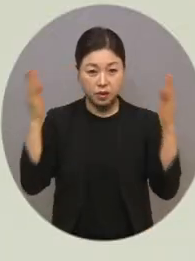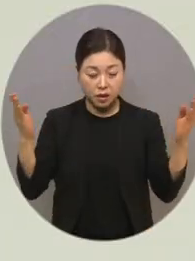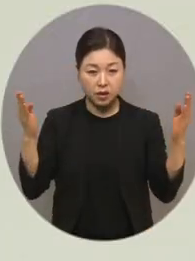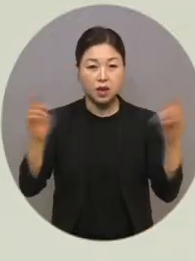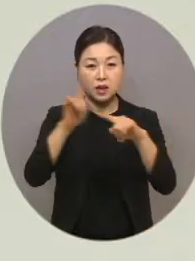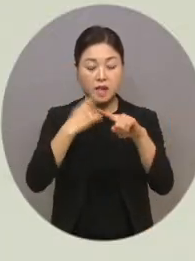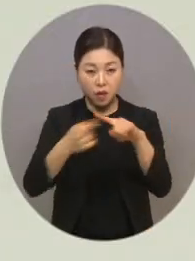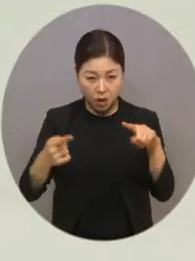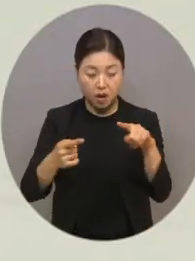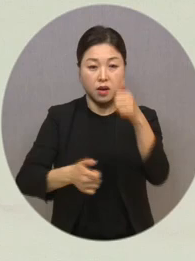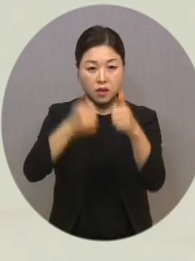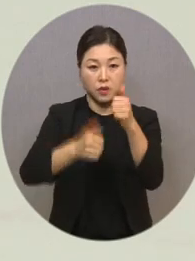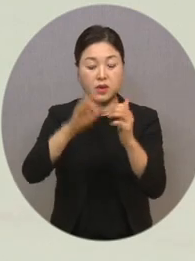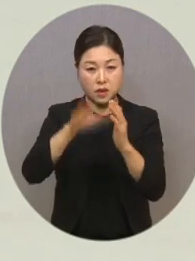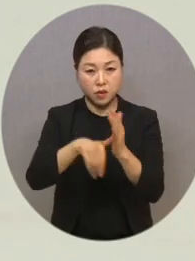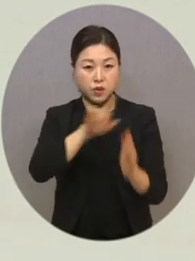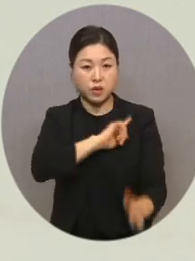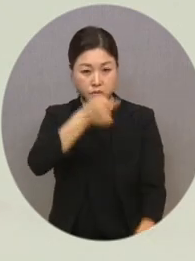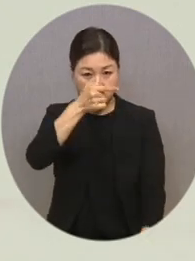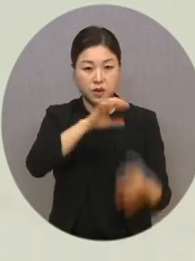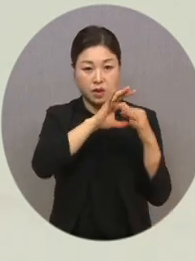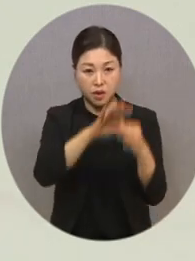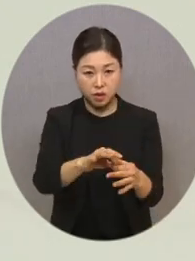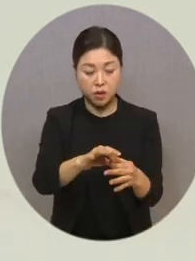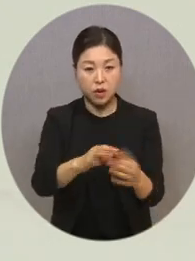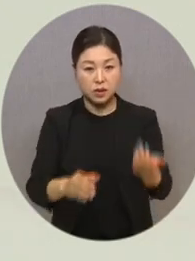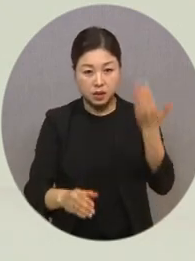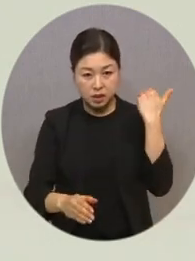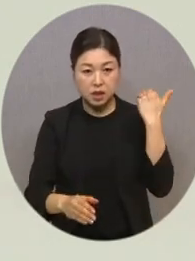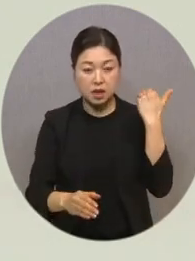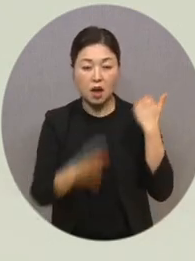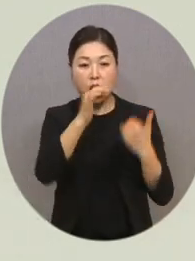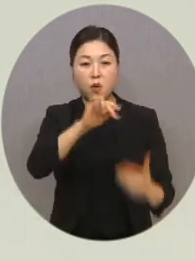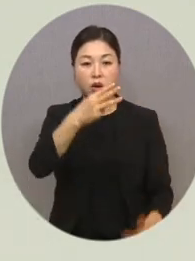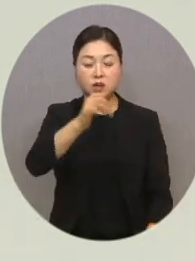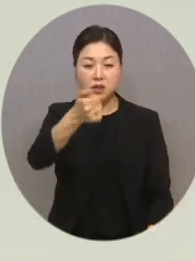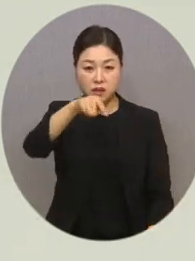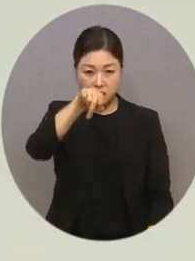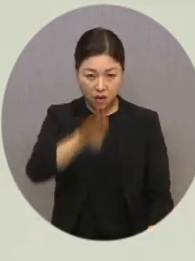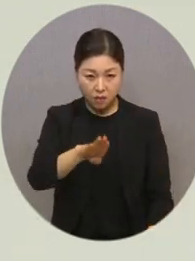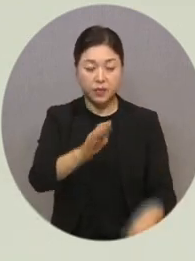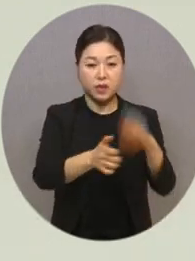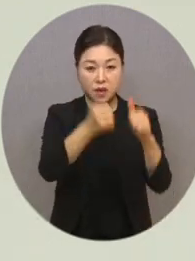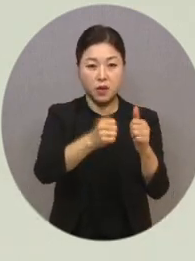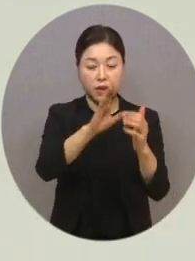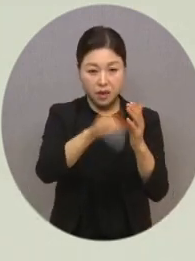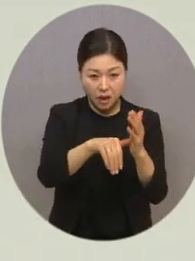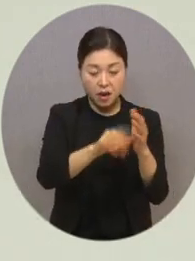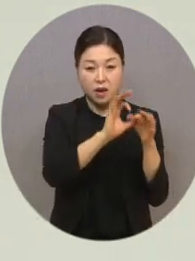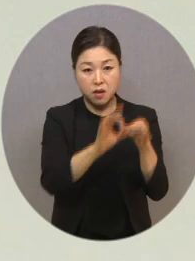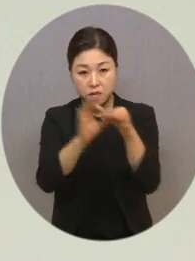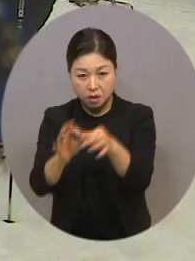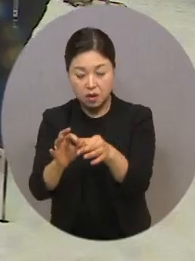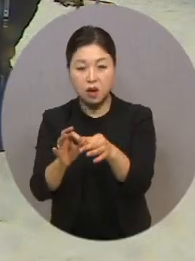경기에서도 연달아 1위 자리에 올라 지난 월드컵 대회에 이어 연속 2관왕이라는 쾌거를 이뤘습니다.